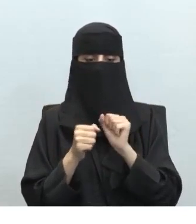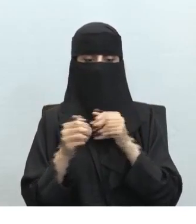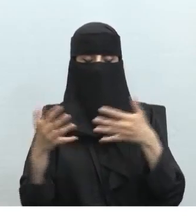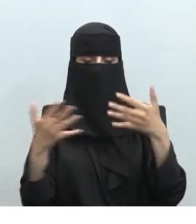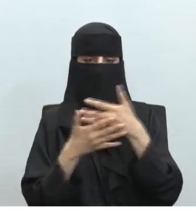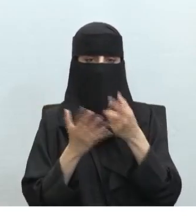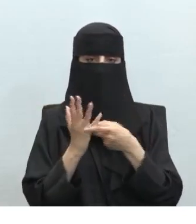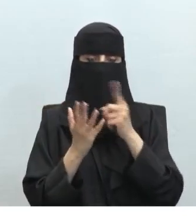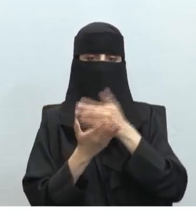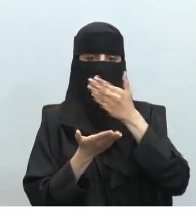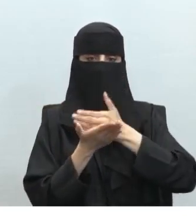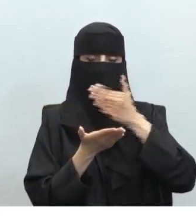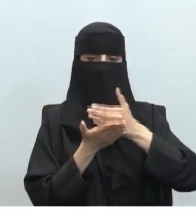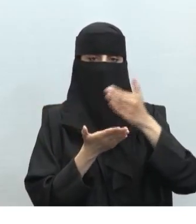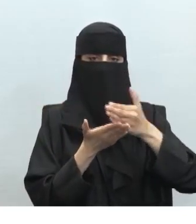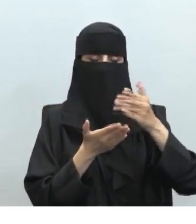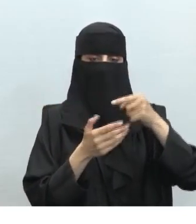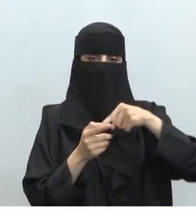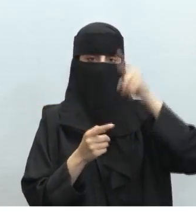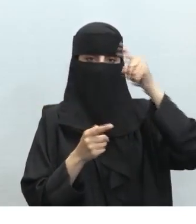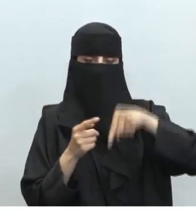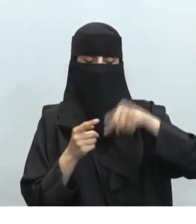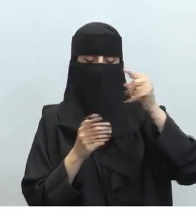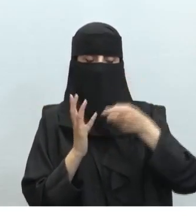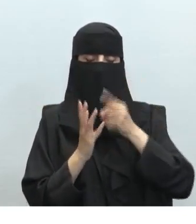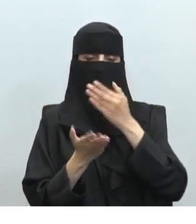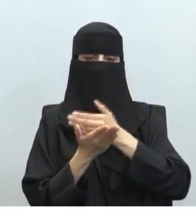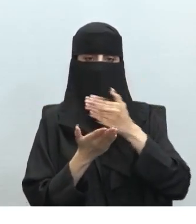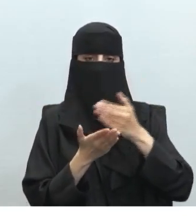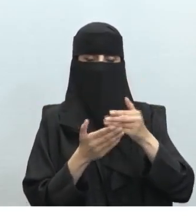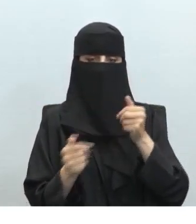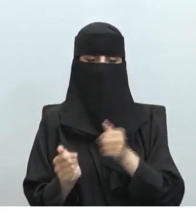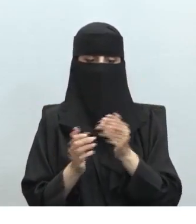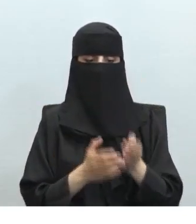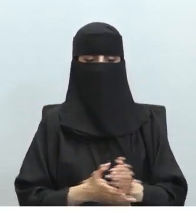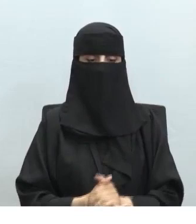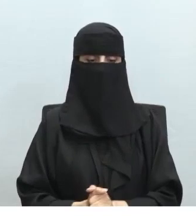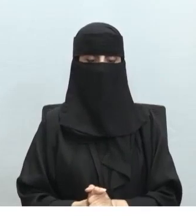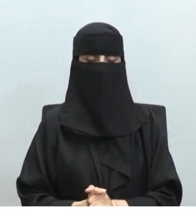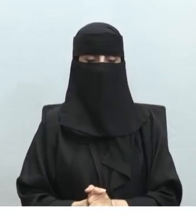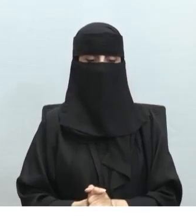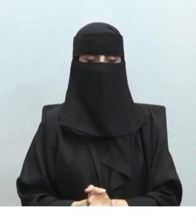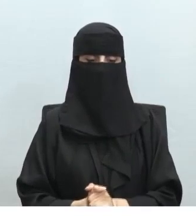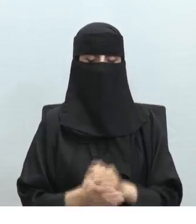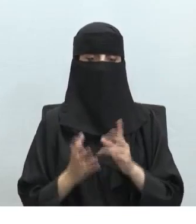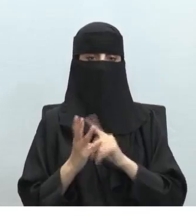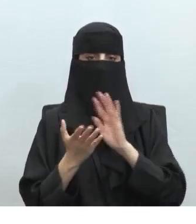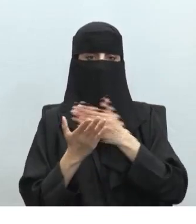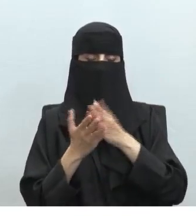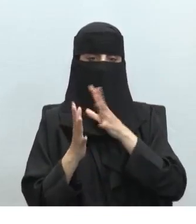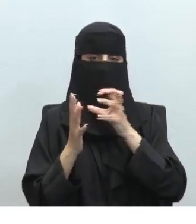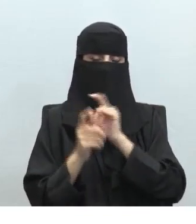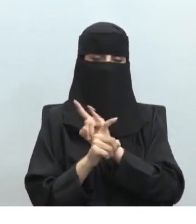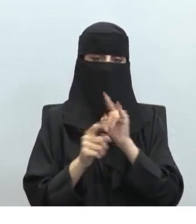متداخل نشاهدها للاعلى والاسفل يتم تقطيع احد الار ان اي او هذه السلسلتين ومنع ترجمه